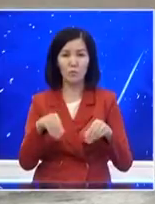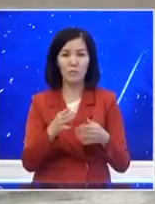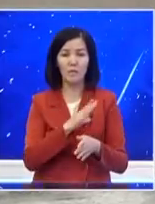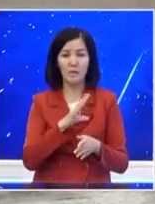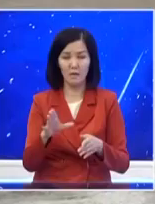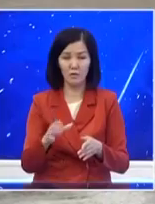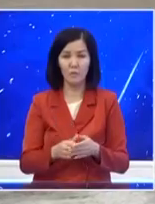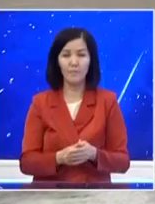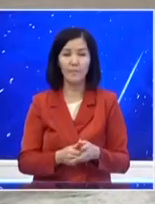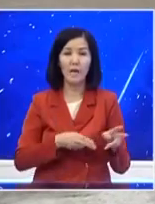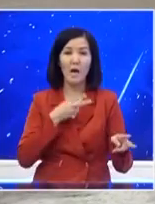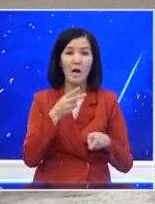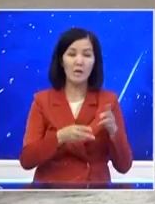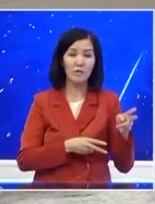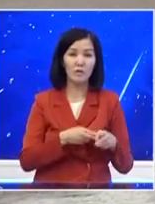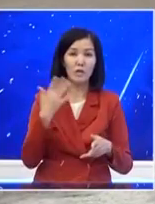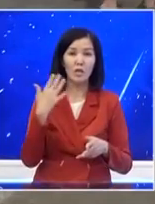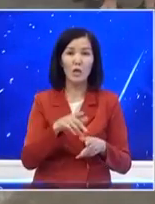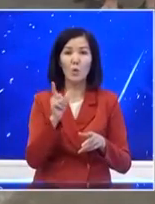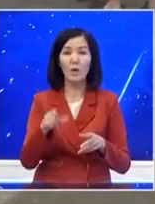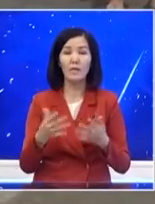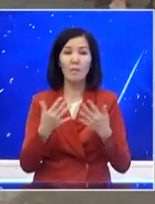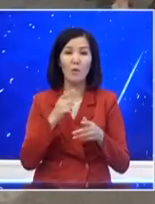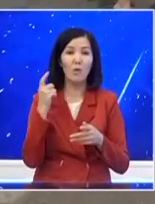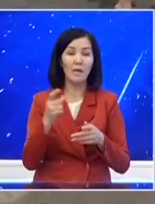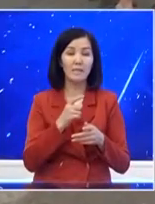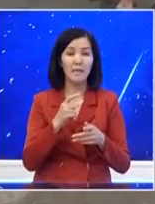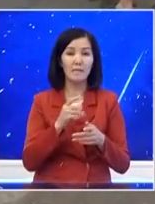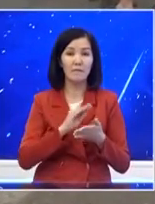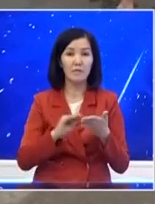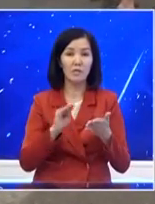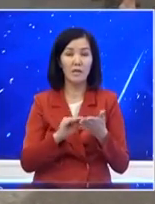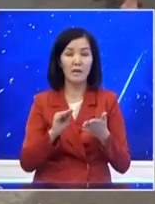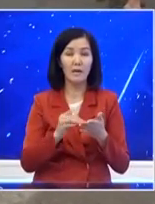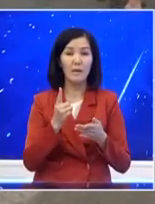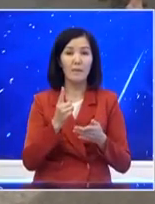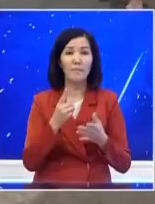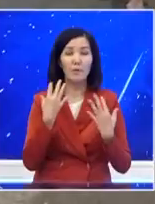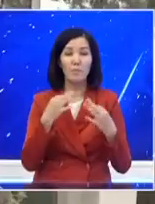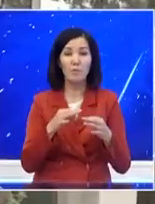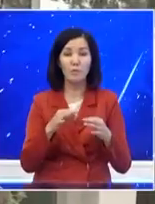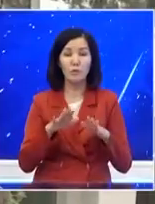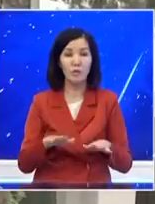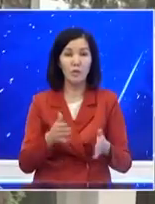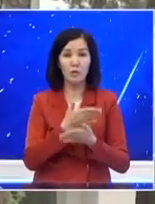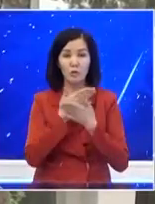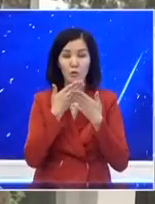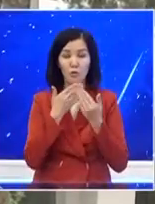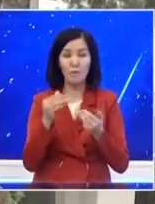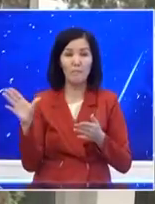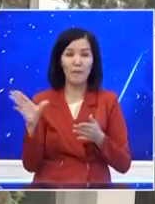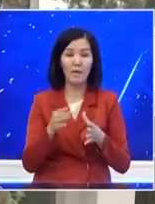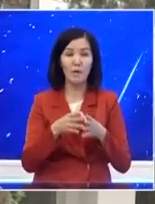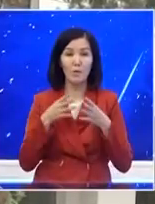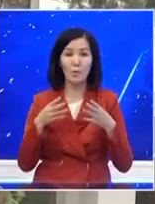қиын жағдайға Арызгүлден бөлек 50-ден аса шаруа қожалық түскен. Шелектік диқандар биыл бір бос жер қалдырмай егін егіпті. Көктемде іске